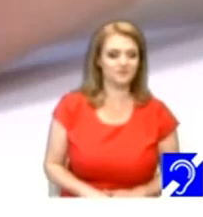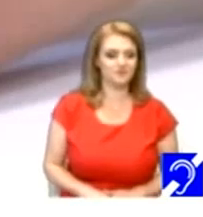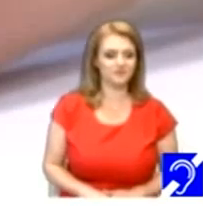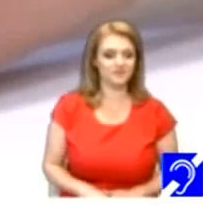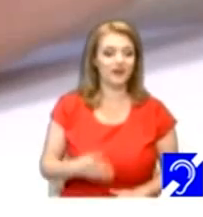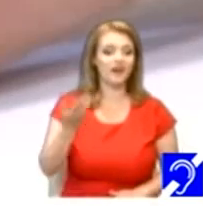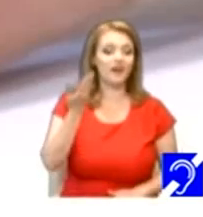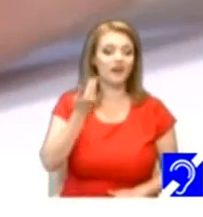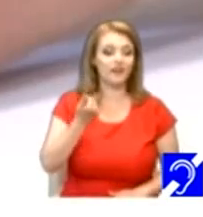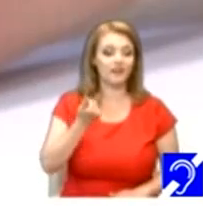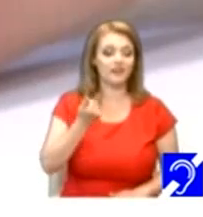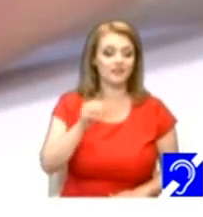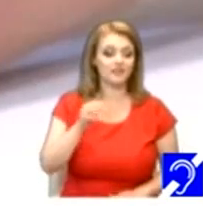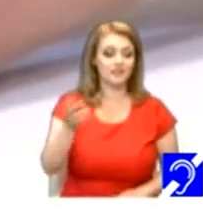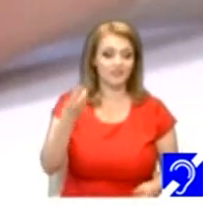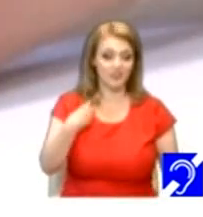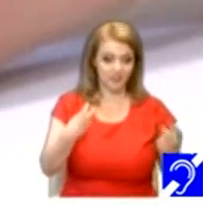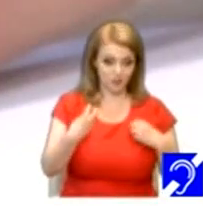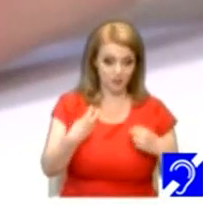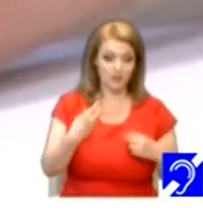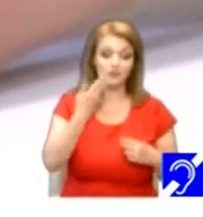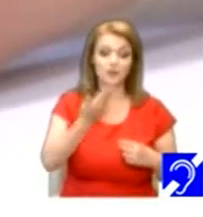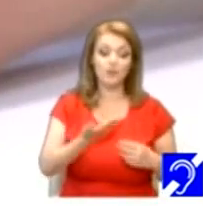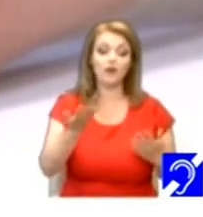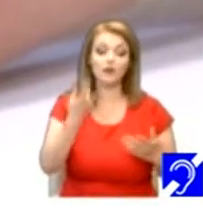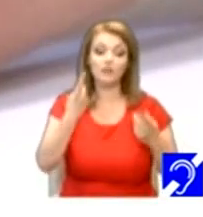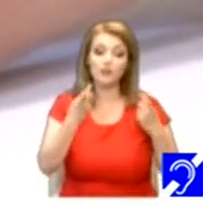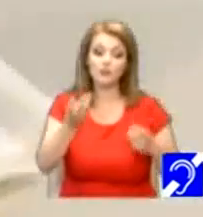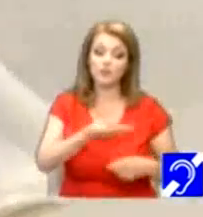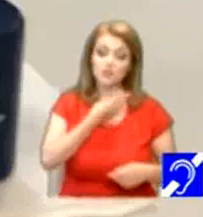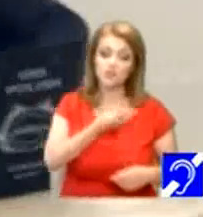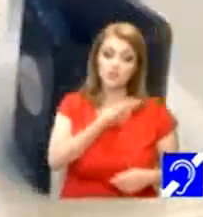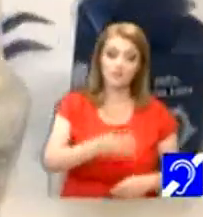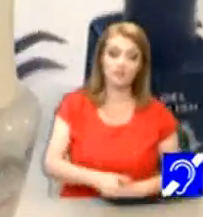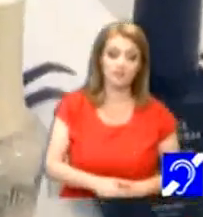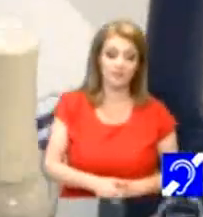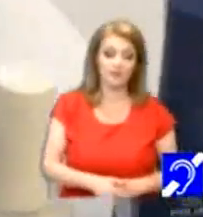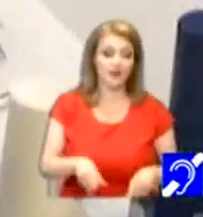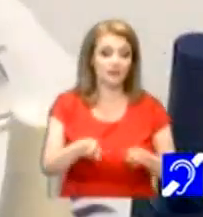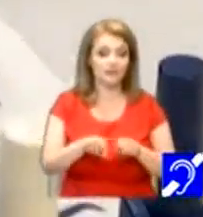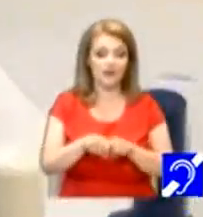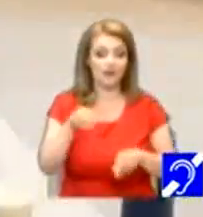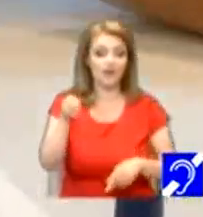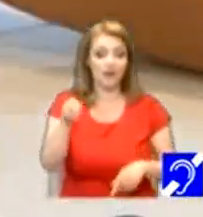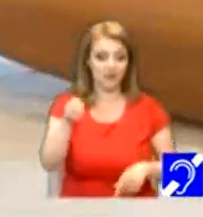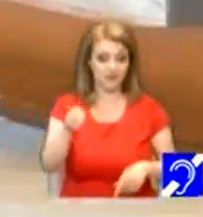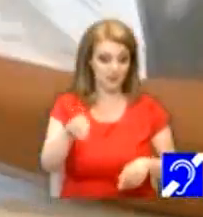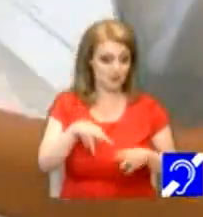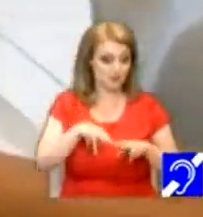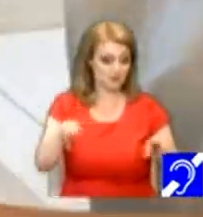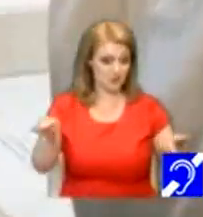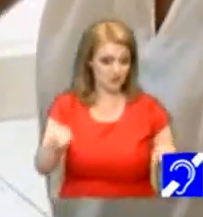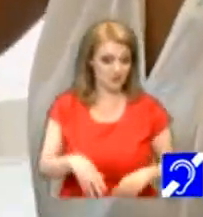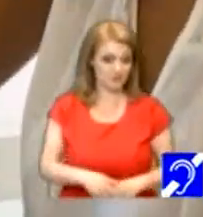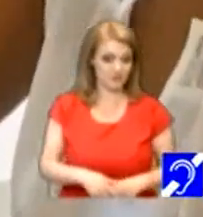which information you want to install in this chip, because this chip now it's working as a business card. So she can download